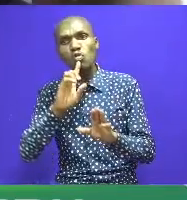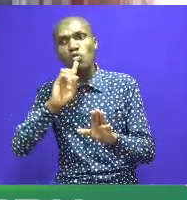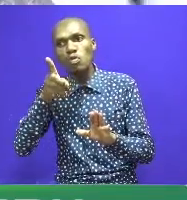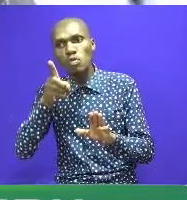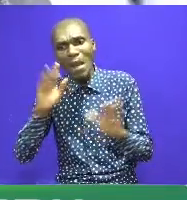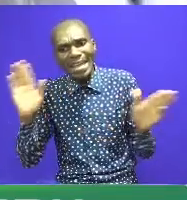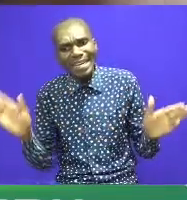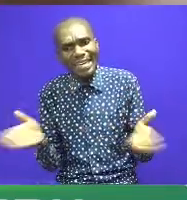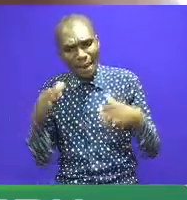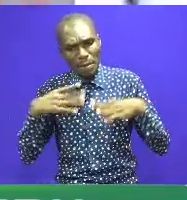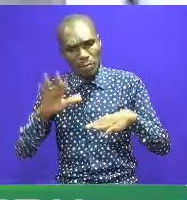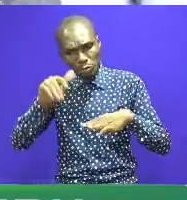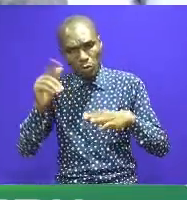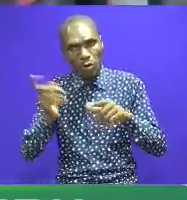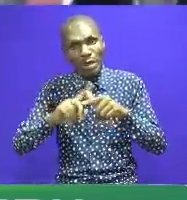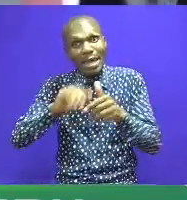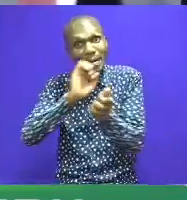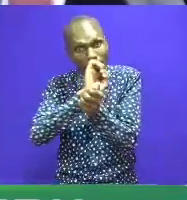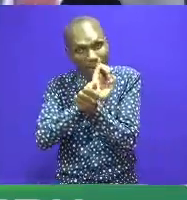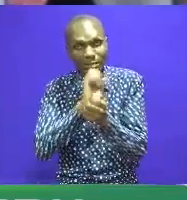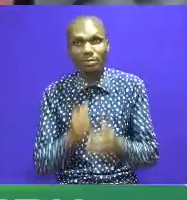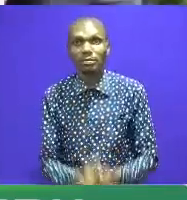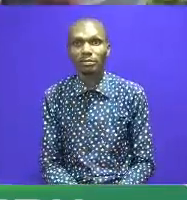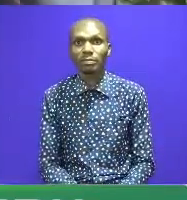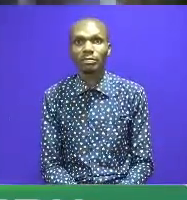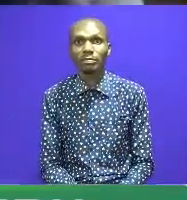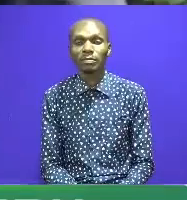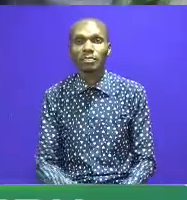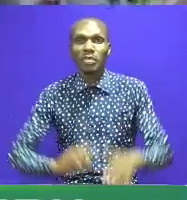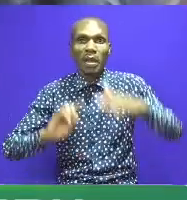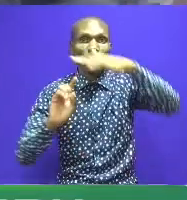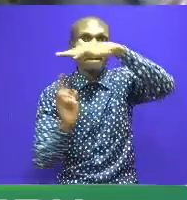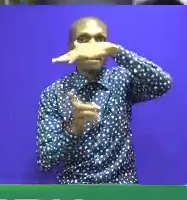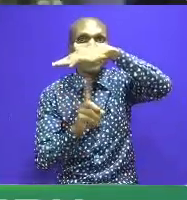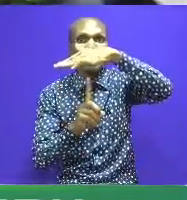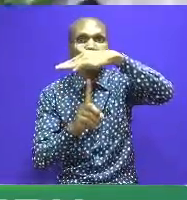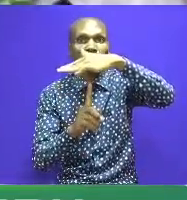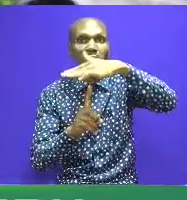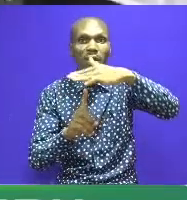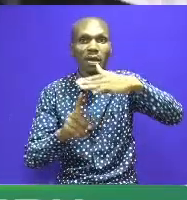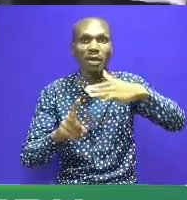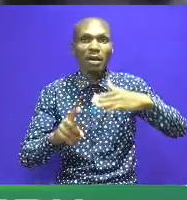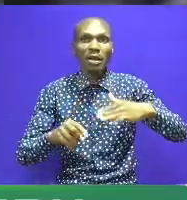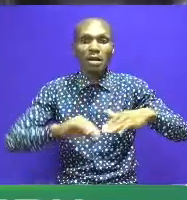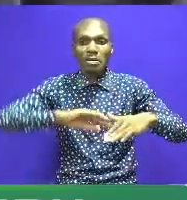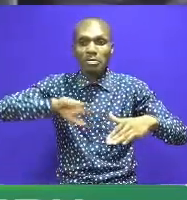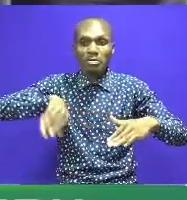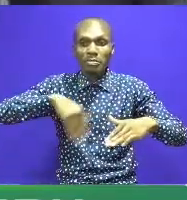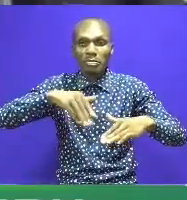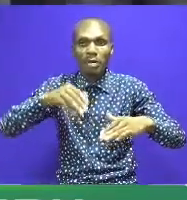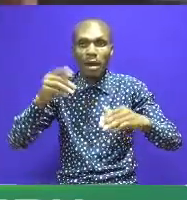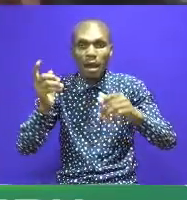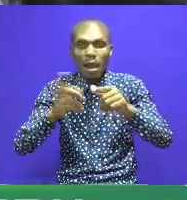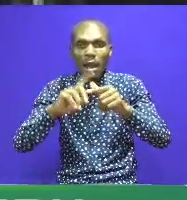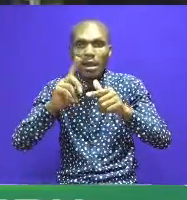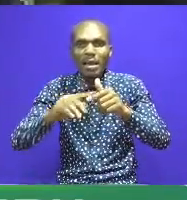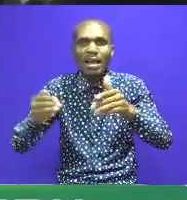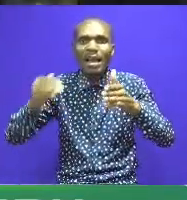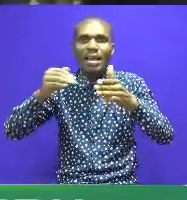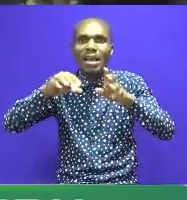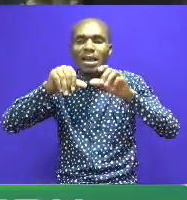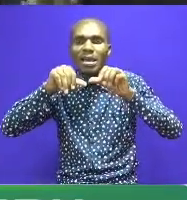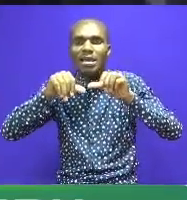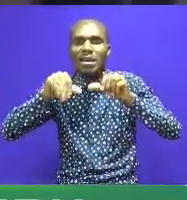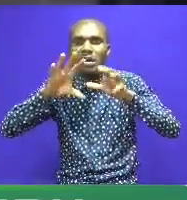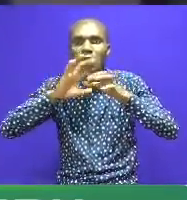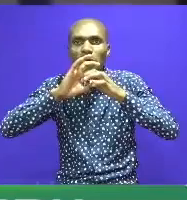bantu nandaka barangeli, ateka liwe step. Nego omuwaziri wa mazingira n'ebintu bitwetana ine Ronald Nyakweba atebire mbache